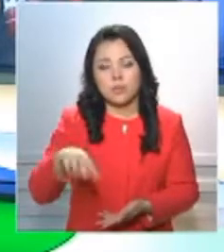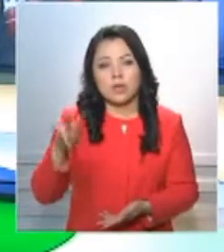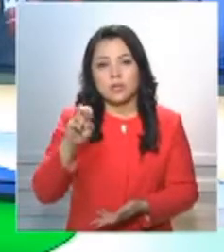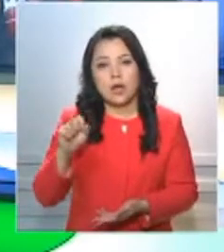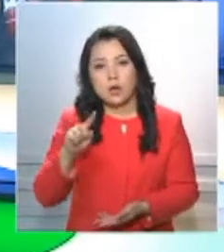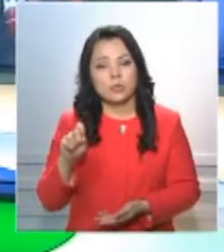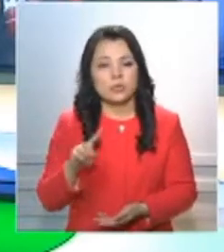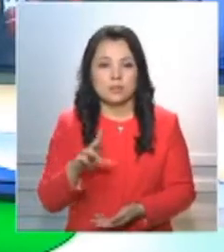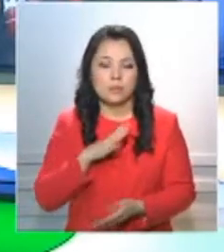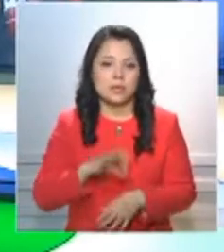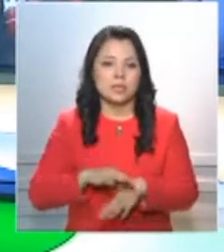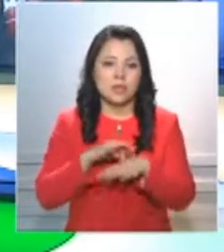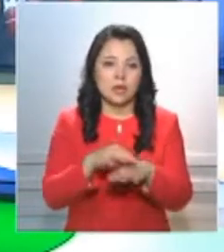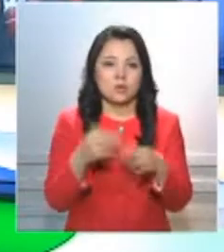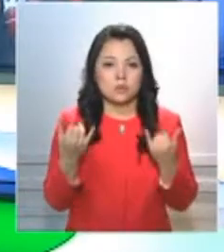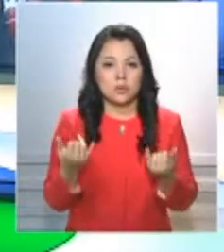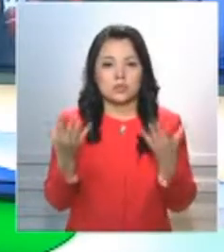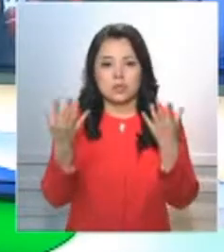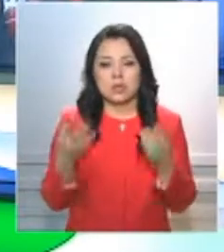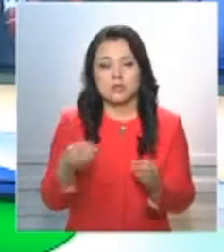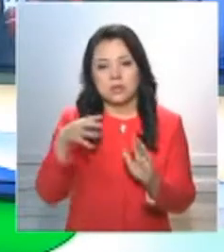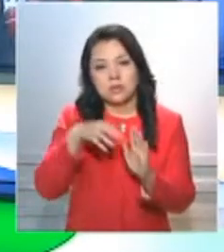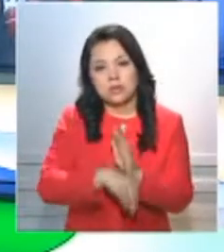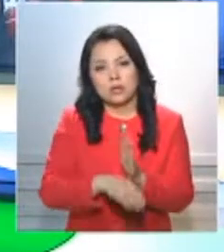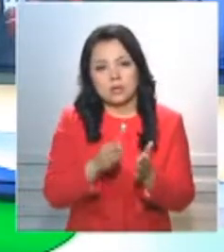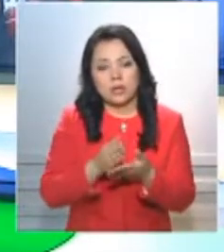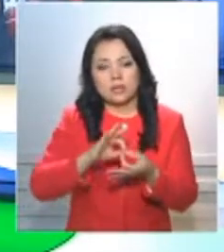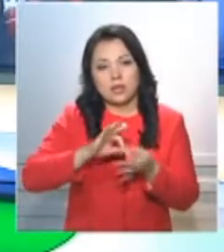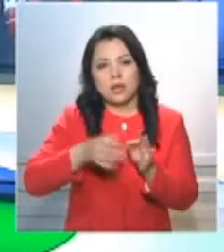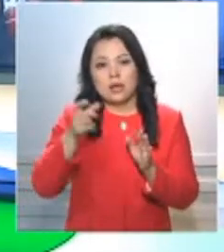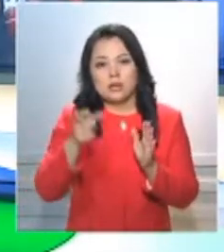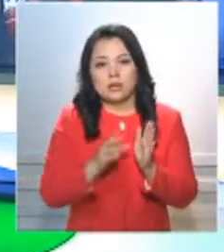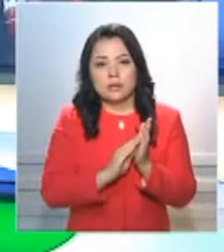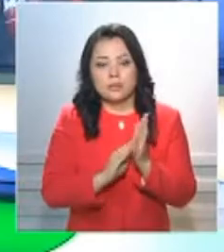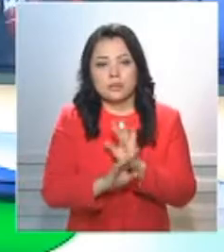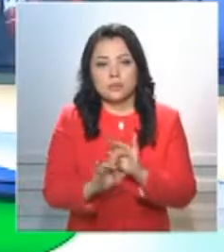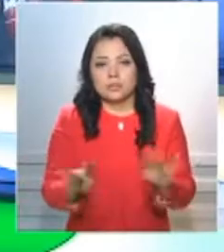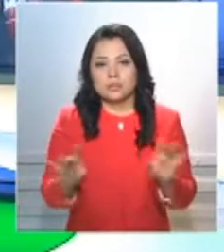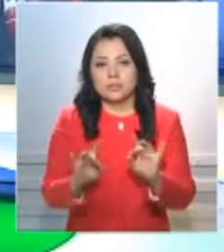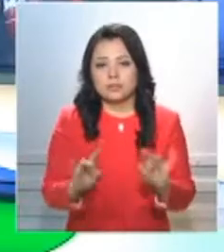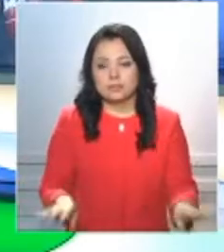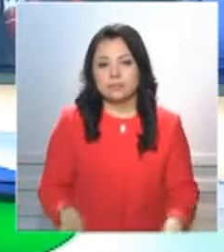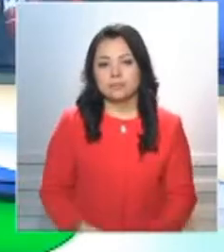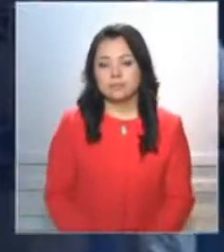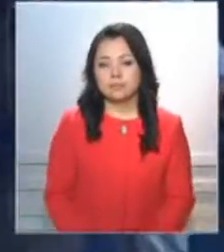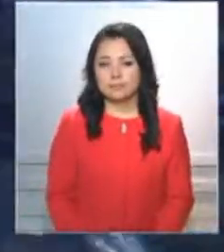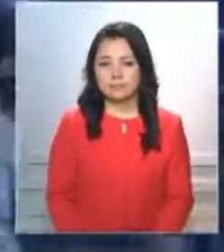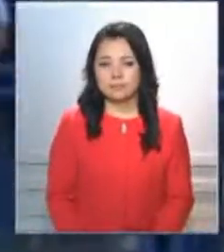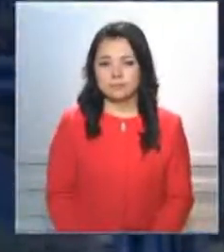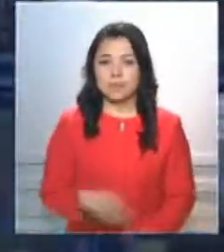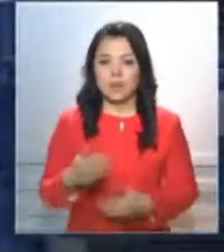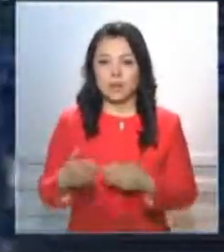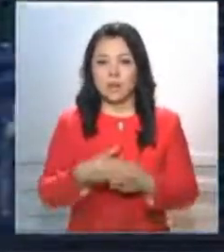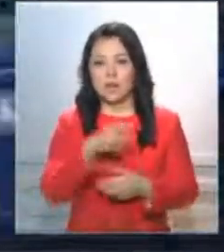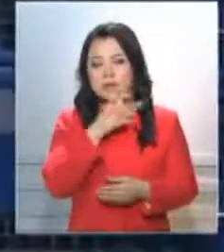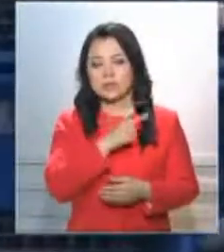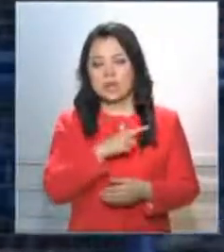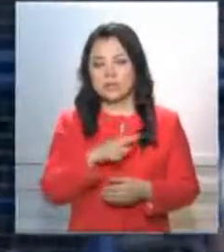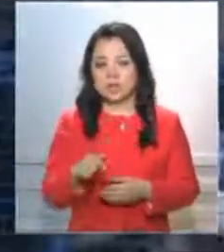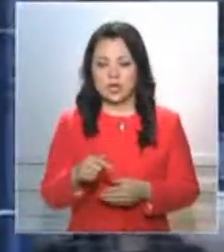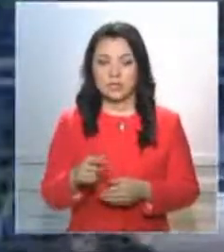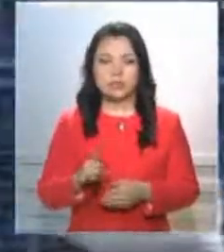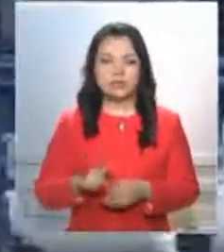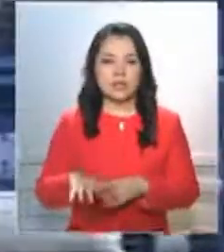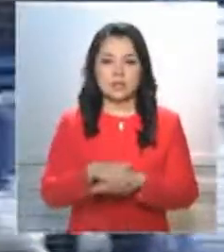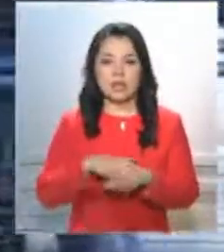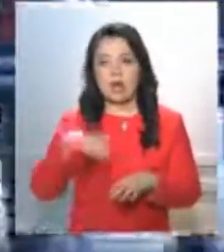уағдаласып, бүгіннен бастап күшіне енген келісім жайлы толығырақ шетелдік шолушымыз айтсын. Таяу Шығыс пен Азия, қала берді